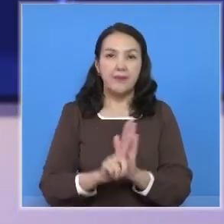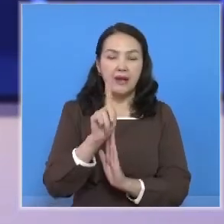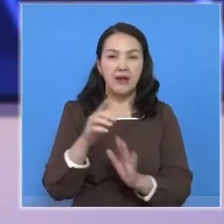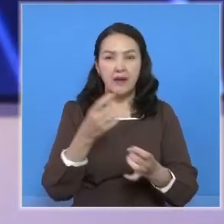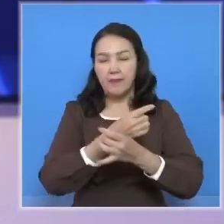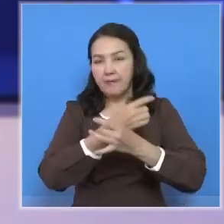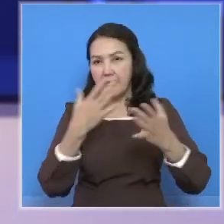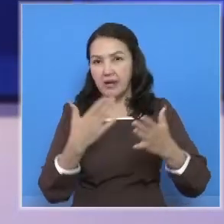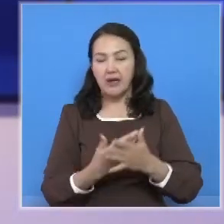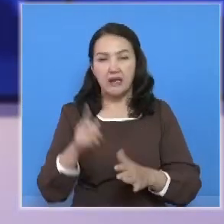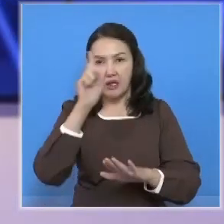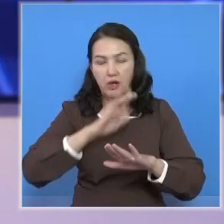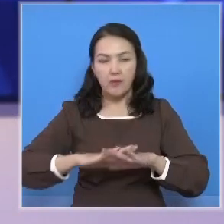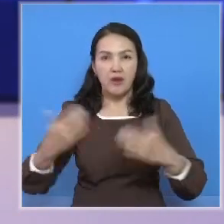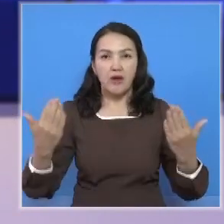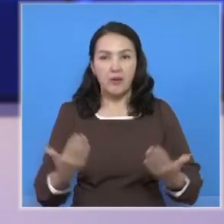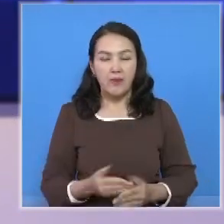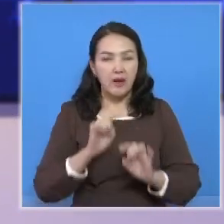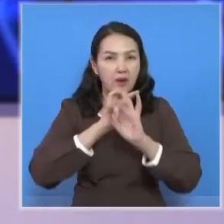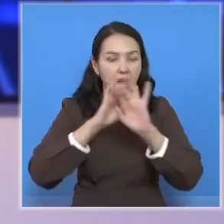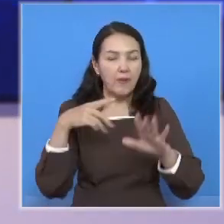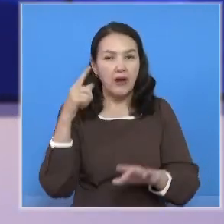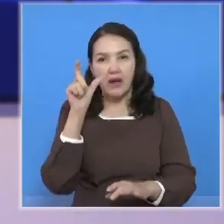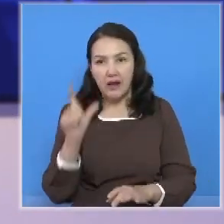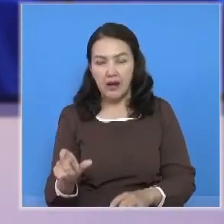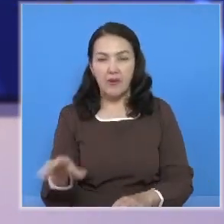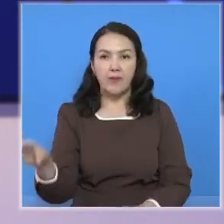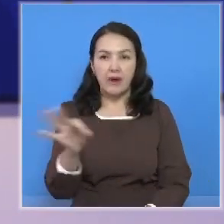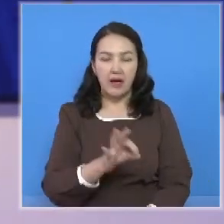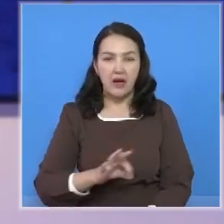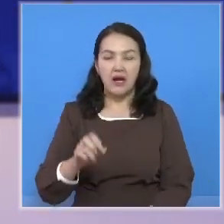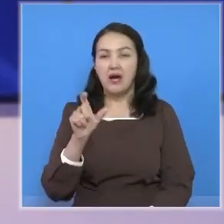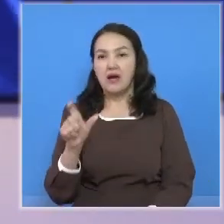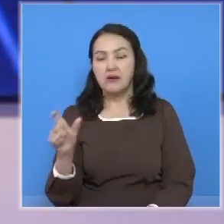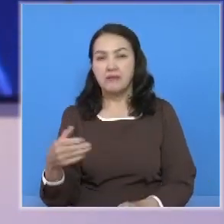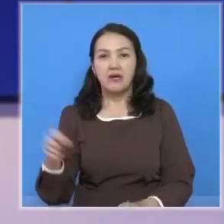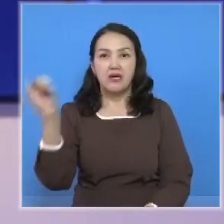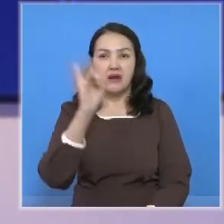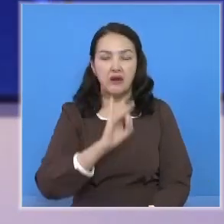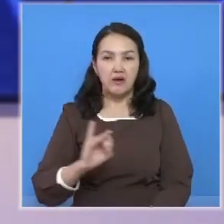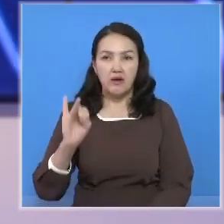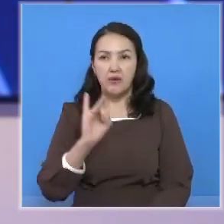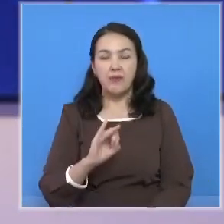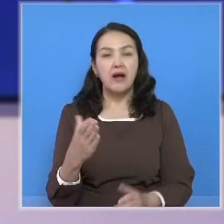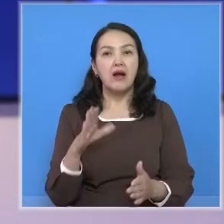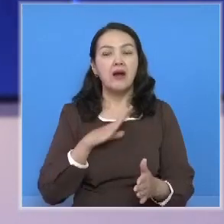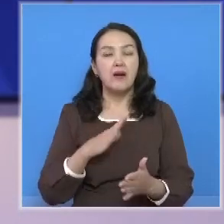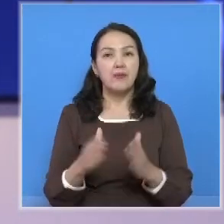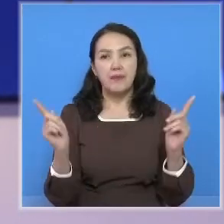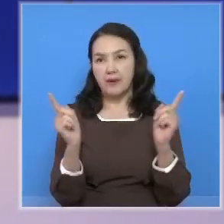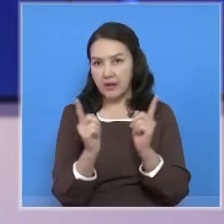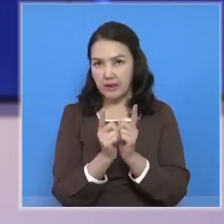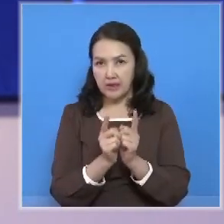мәдени шарада еліміз бен өңірімізге танымал тұлғалары, ауданға белгілі азаматтар, тарихшылар мен өнер майталмандары бас